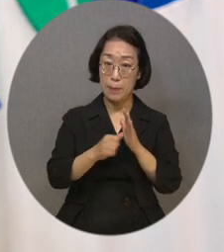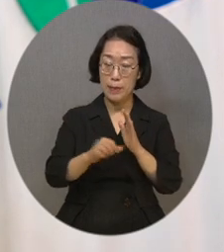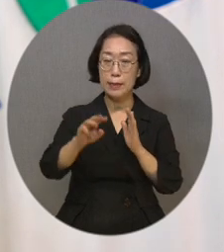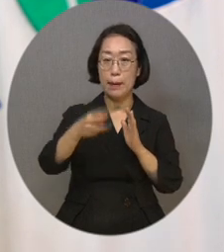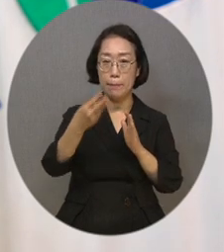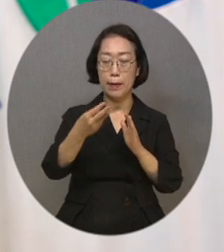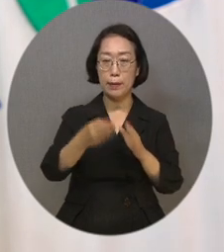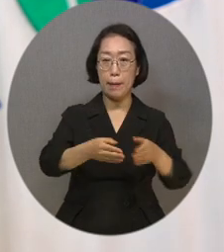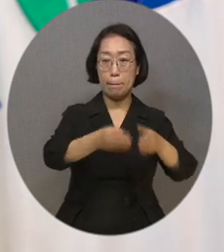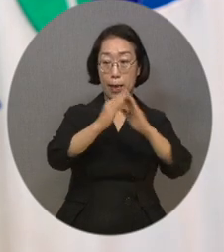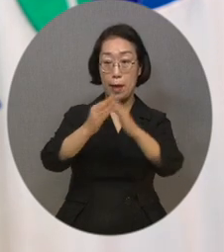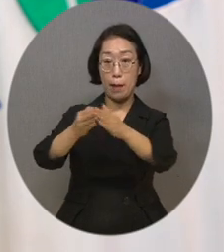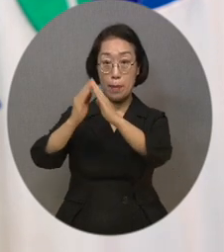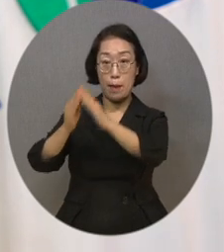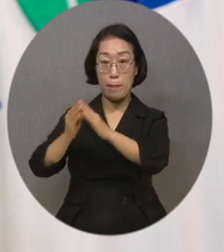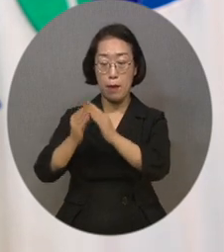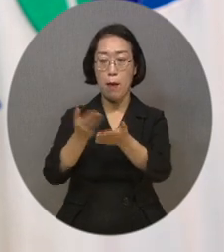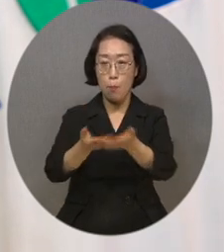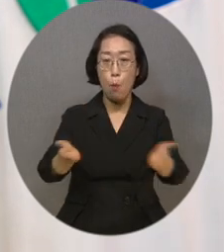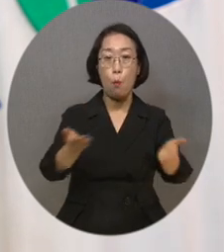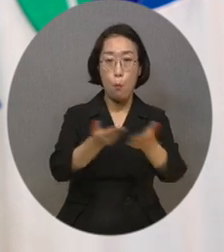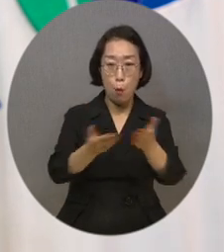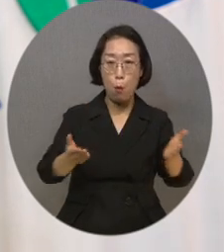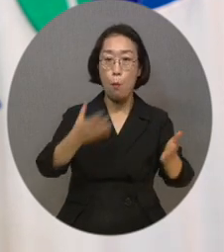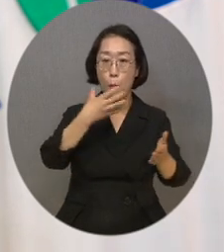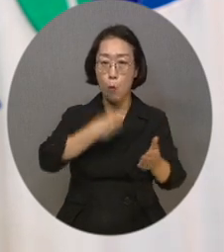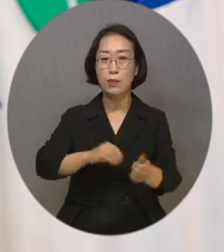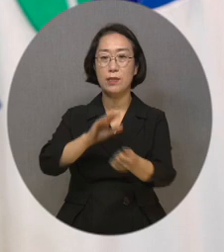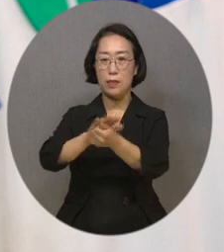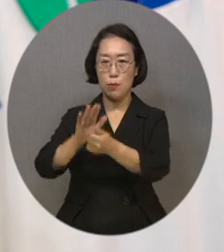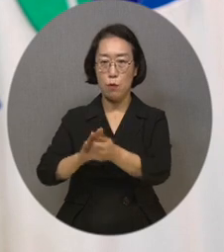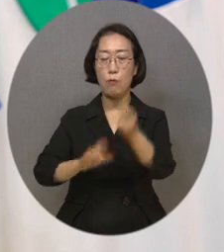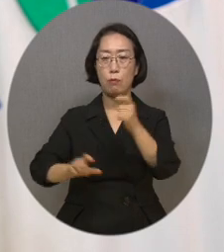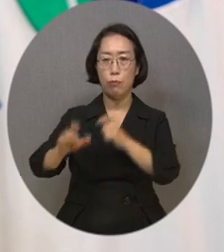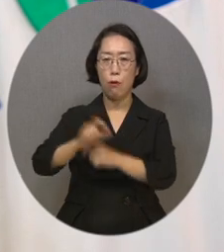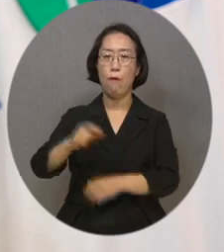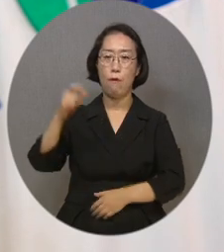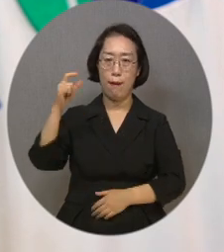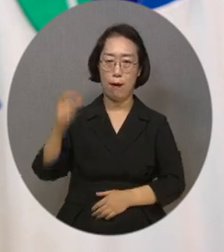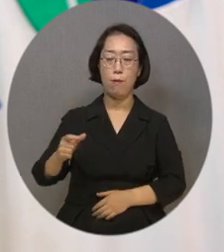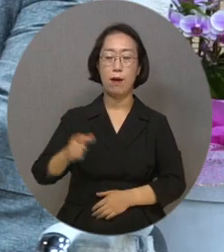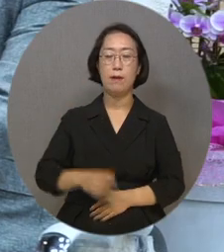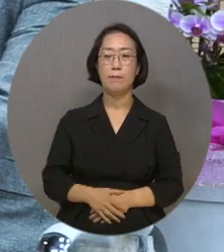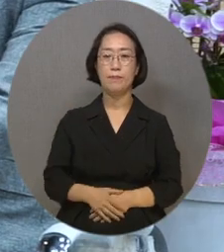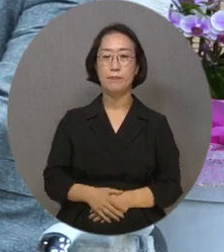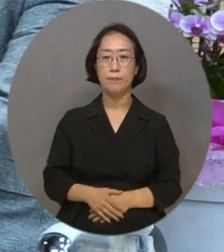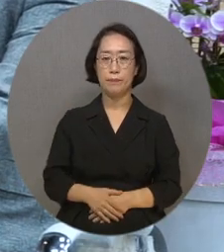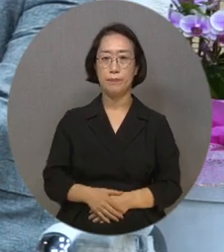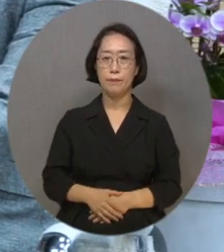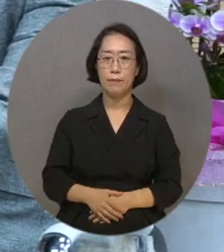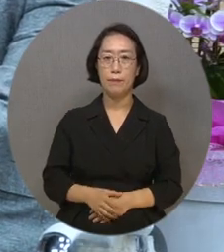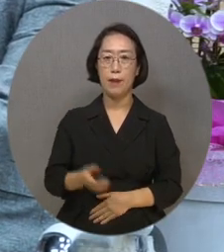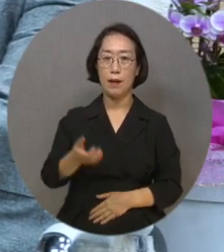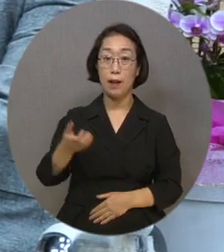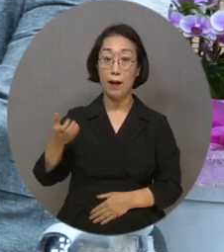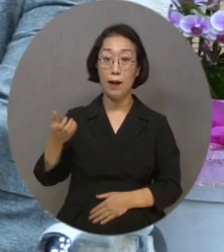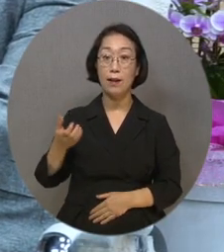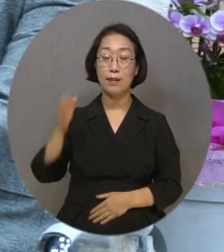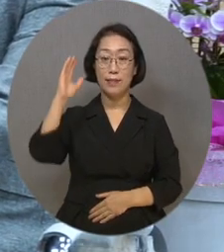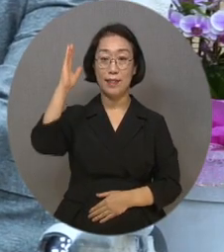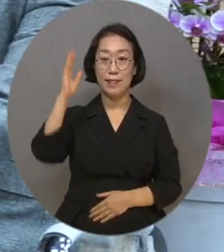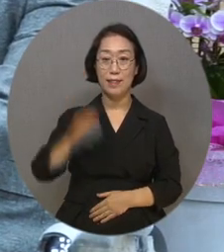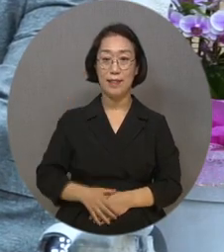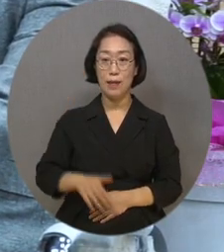설치를 해서 이런 긴급 복지 지원 사업을 좀 강화를 하고 있습니다. 아까 그 군수님 말씀하신